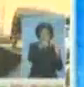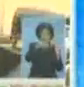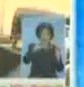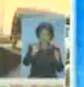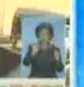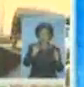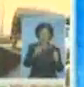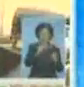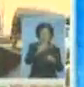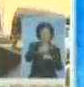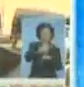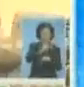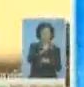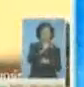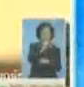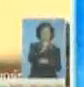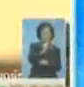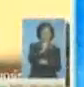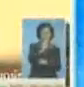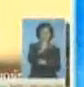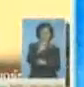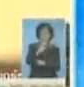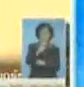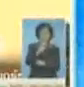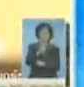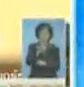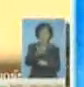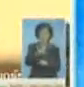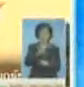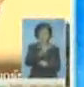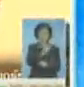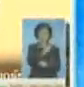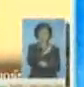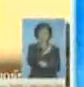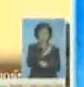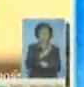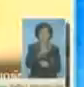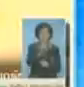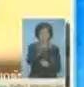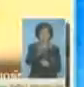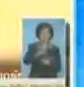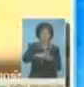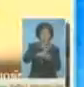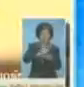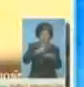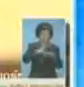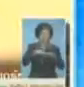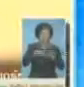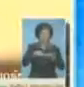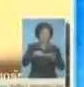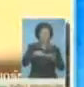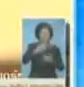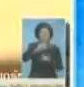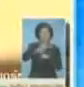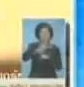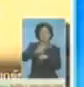าใช่ไหมฮะหลายคนไม่ได้กลับบ้านด้วยซ้ำไป ครับ นะคุณเฉลิมรู้หรือเปล่าคือย้ำว่าไม่มีใครเอาครอบครัวเข้ามาเกี่